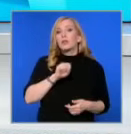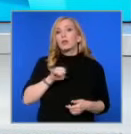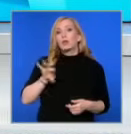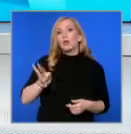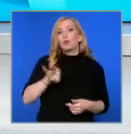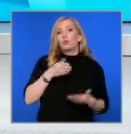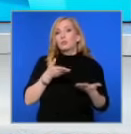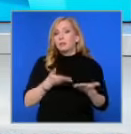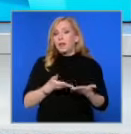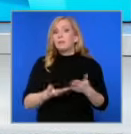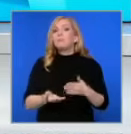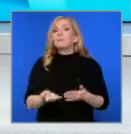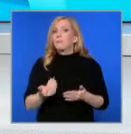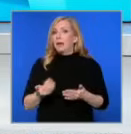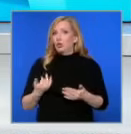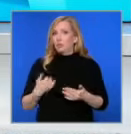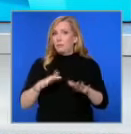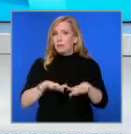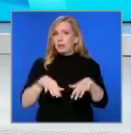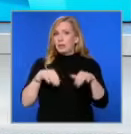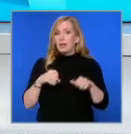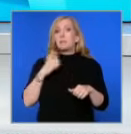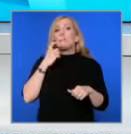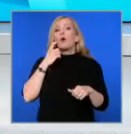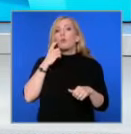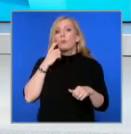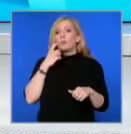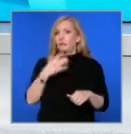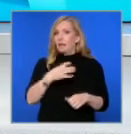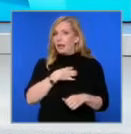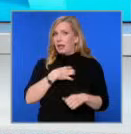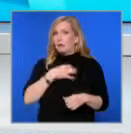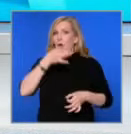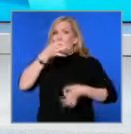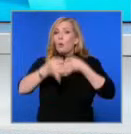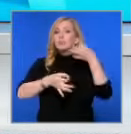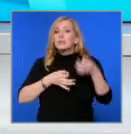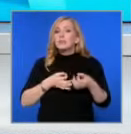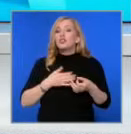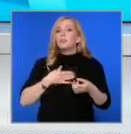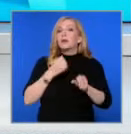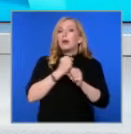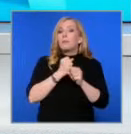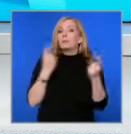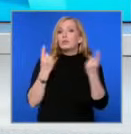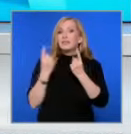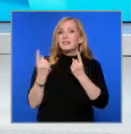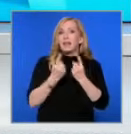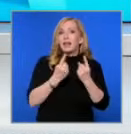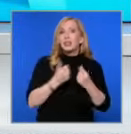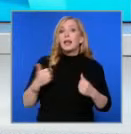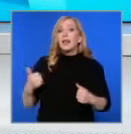го издигна. А по-рано в парламента лидерът на ГЕРБ Бойко Борисов обясни, че на работни срещи лидерите на